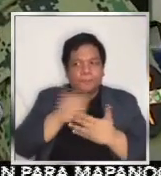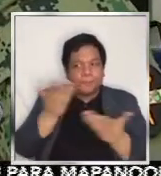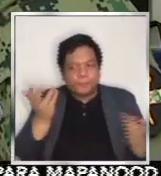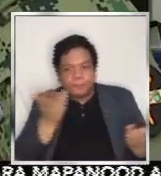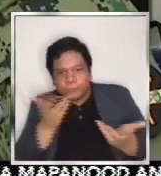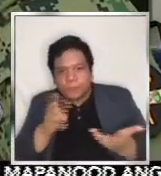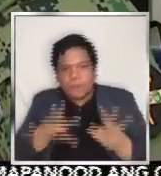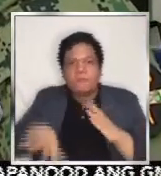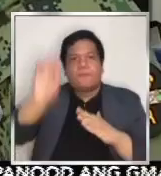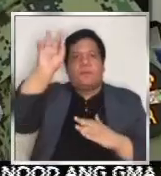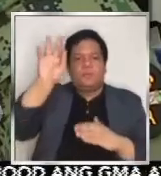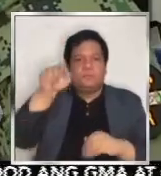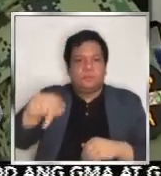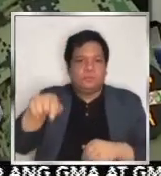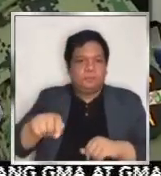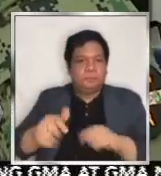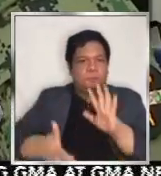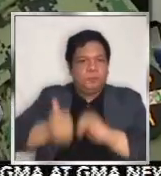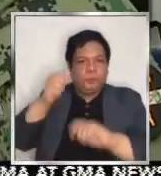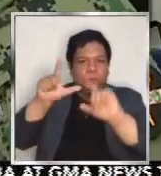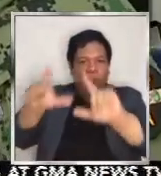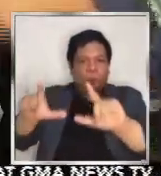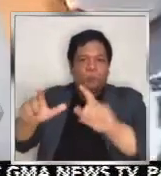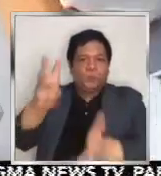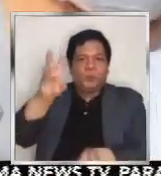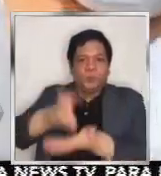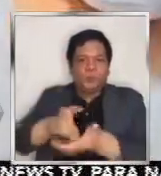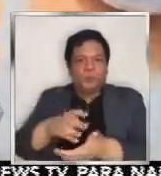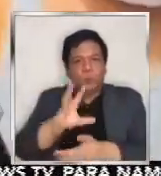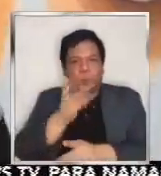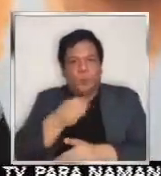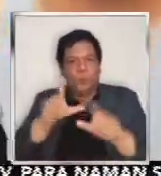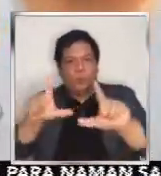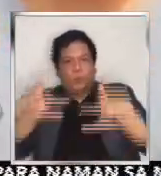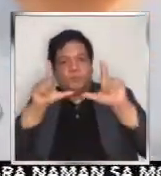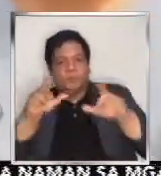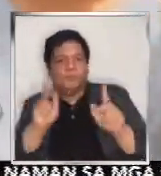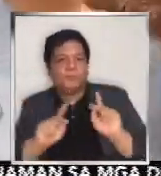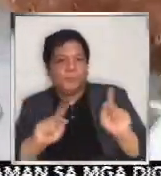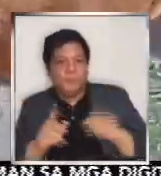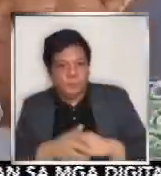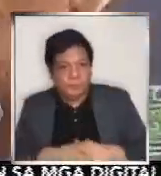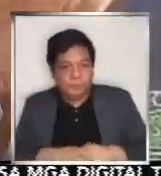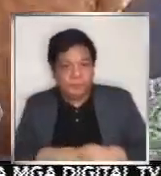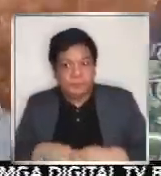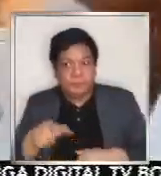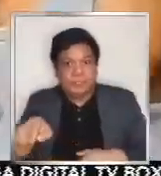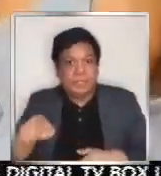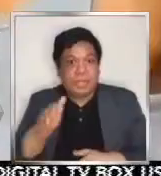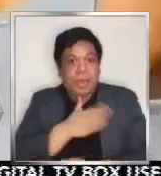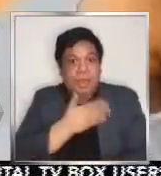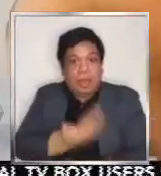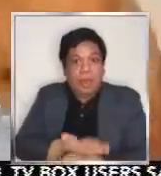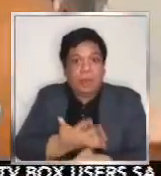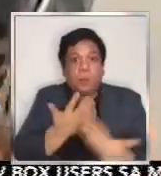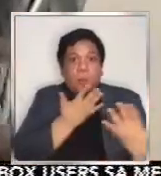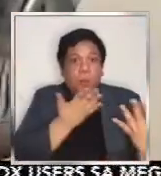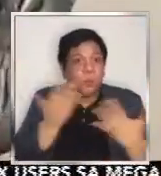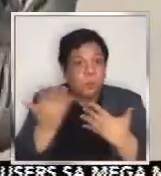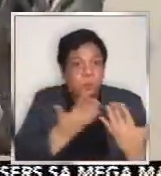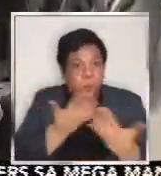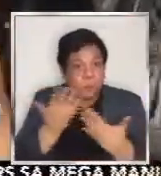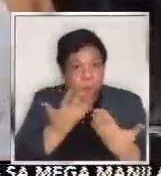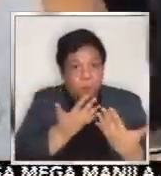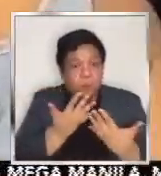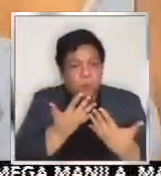natin ang mga kinaruroonan ng mga wanted na tao. Birthday ng anak niya, tapos binati